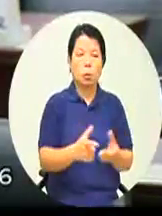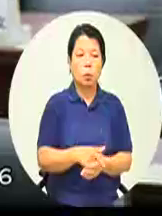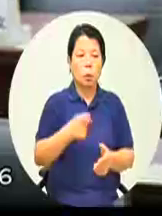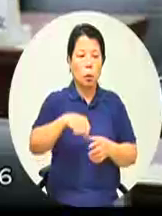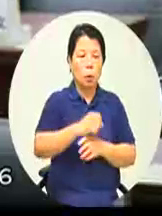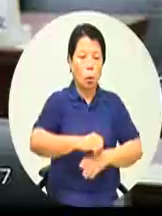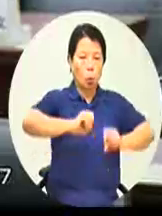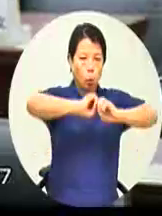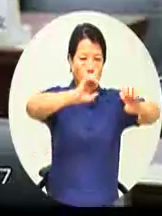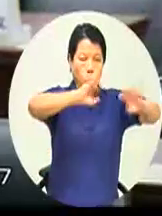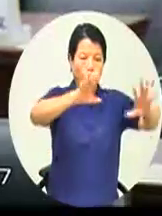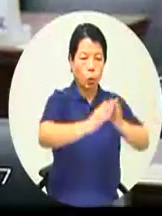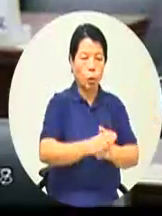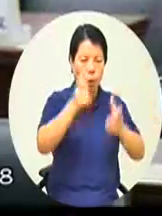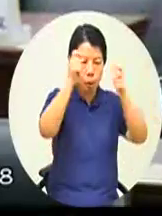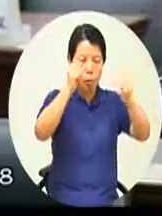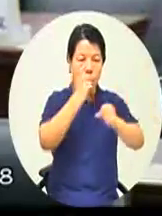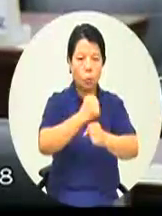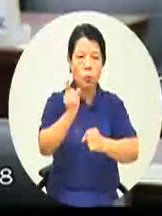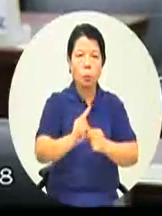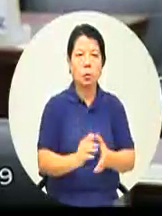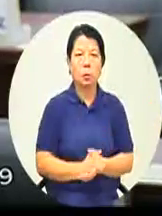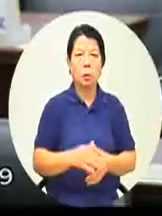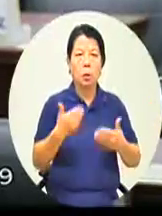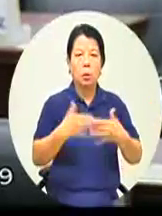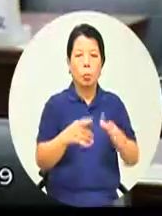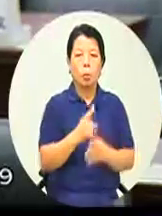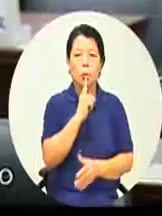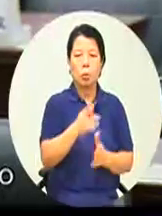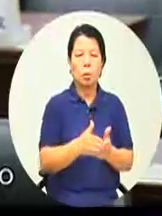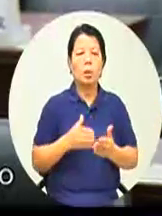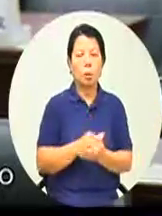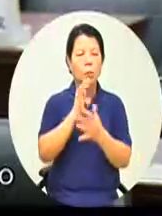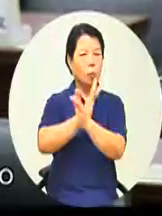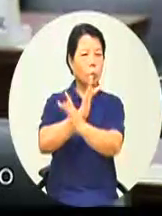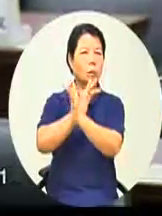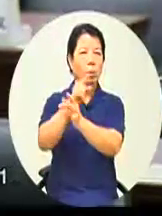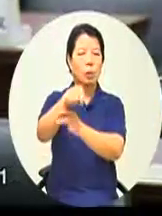告，咱的内容要创啊，唔通食过要来行夜市啊，咱